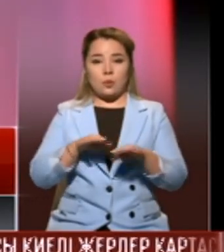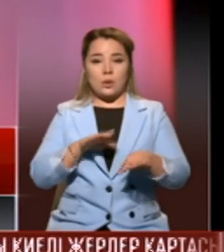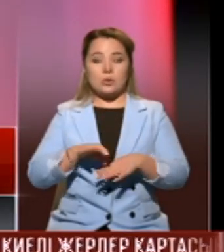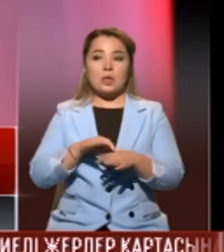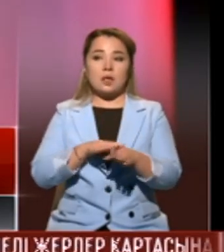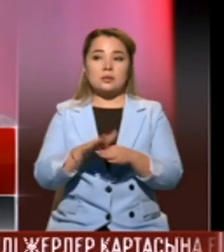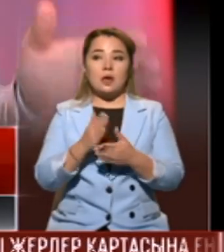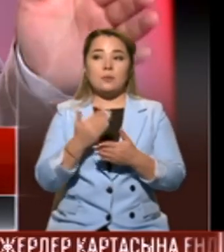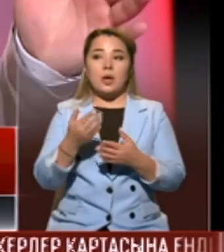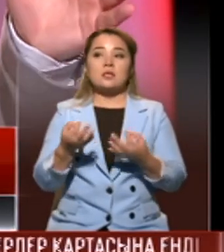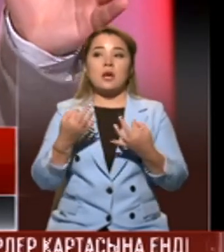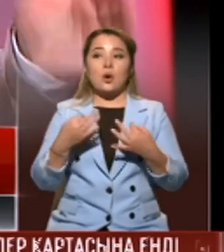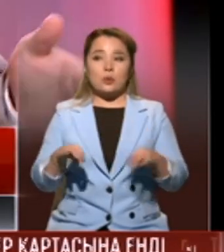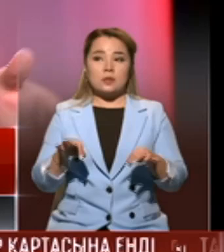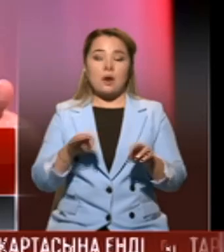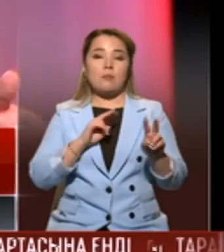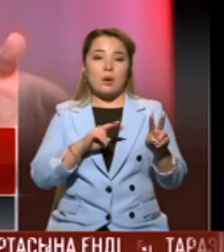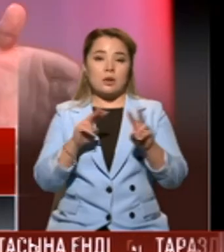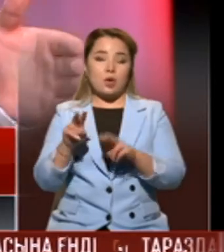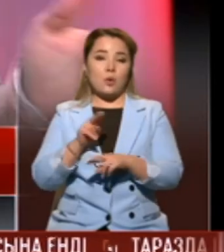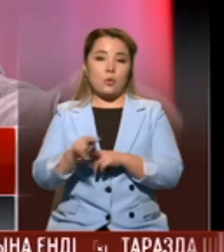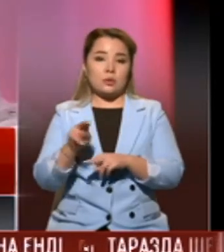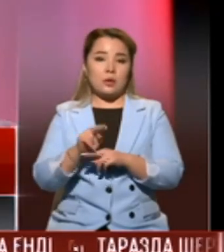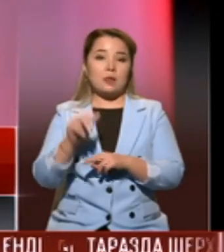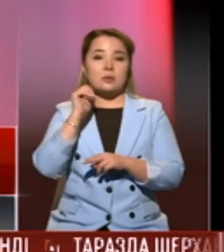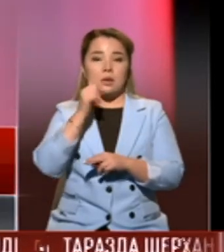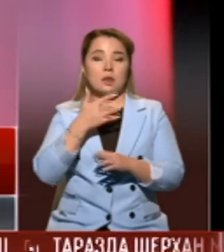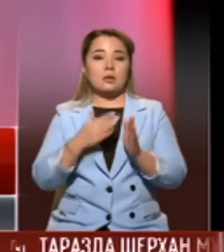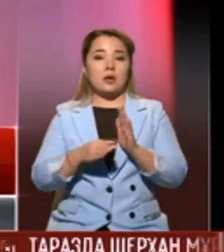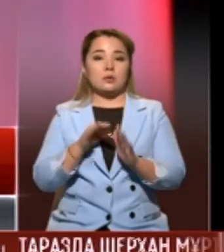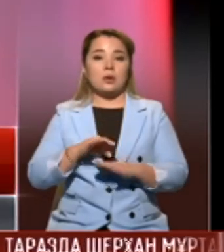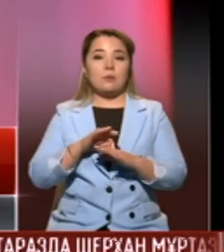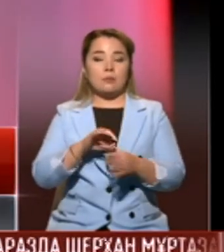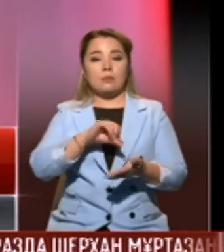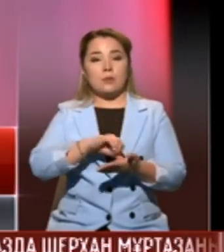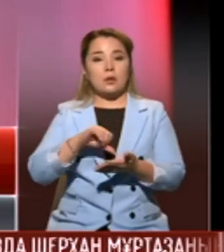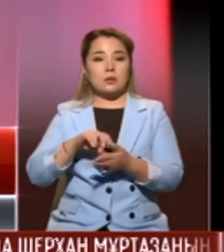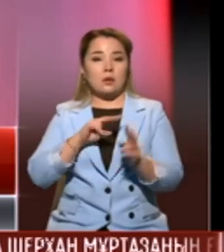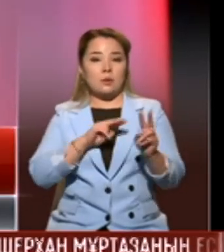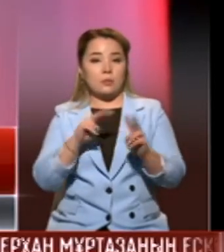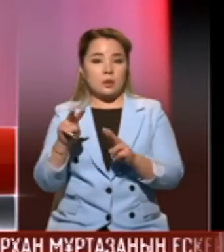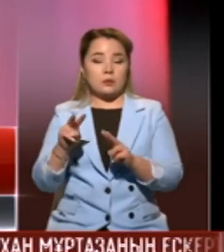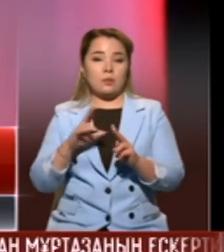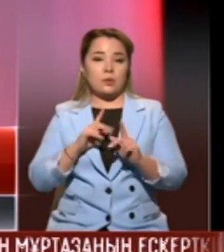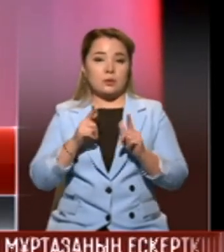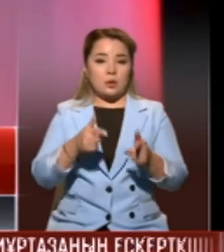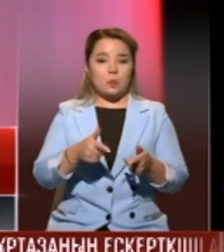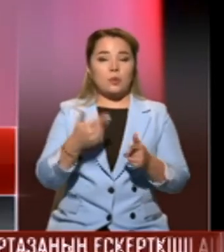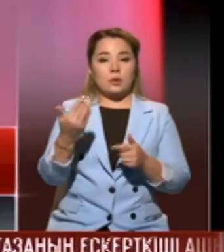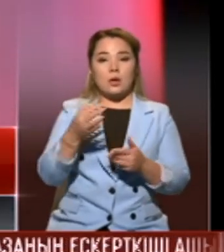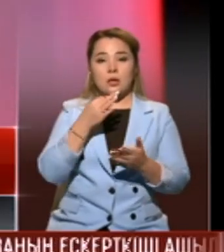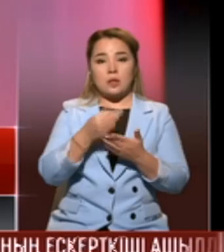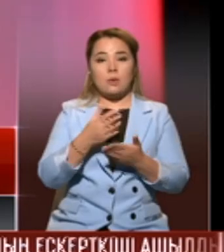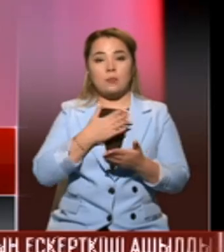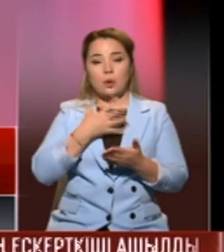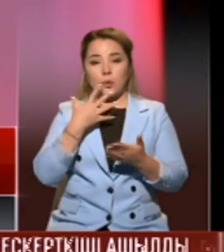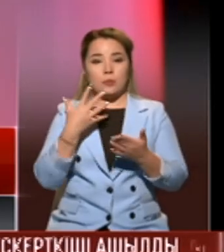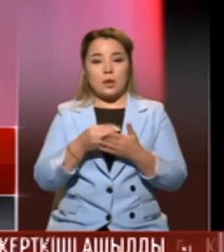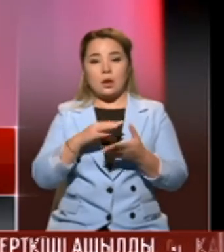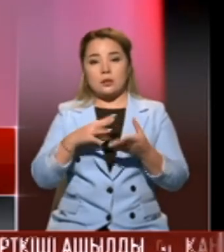қозғалысы. Тәуелсіз бақылаушыларды оқытады және ертеңгі сайлауға сол бақылаушыларды кіргізеді, нақтырақ жауап бере алатын еді. Жалпы мен